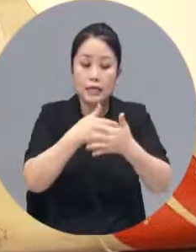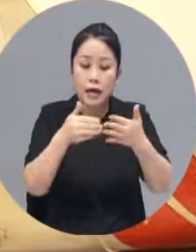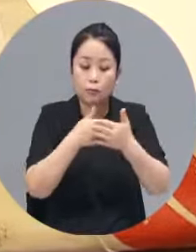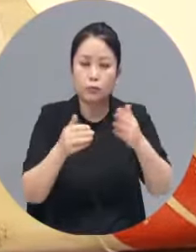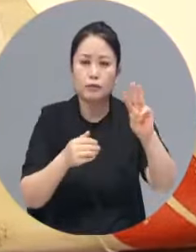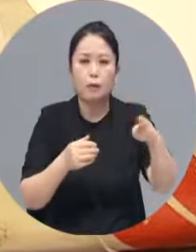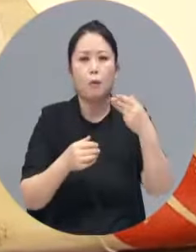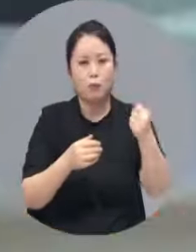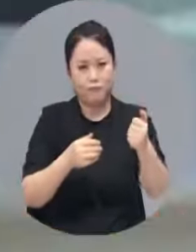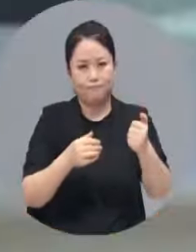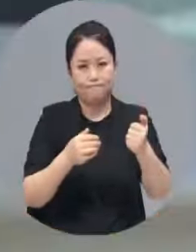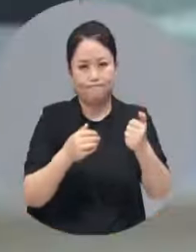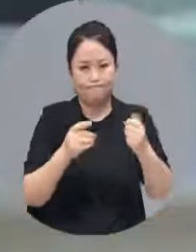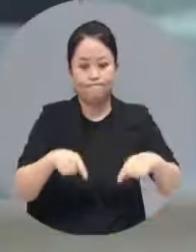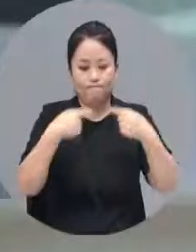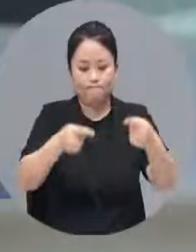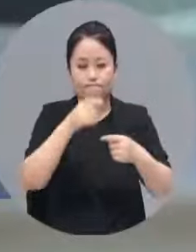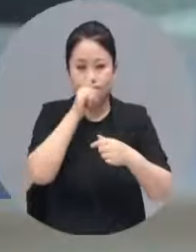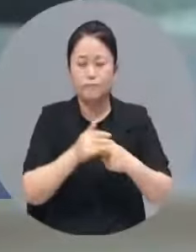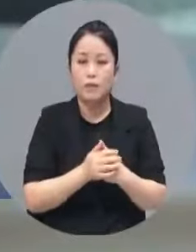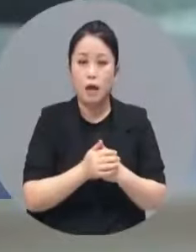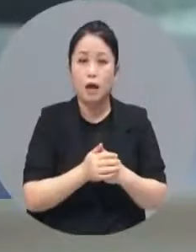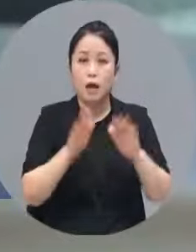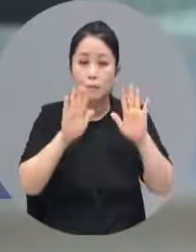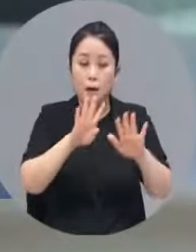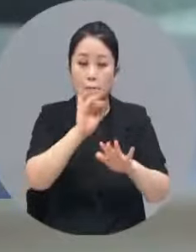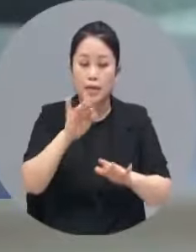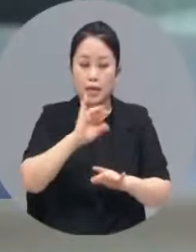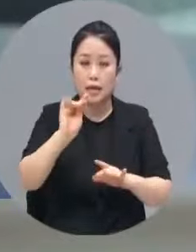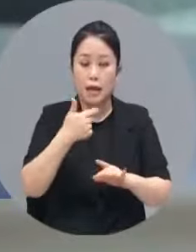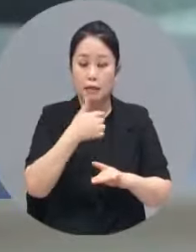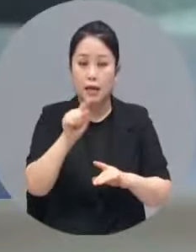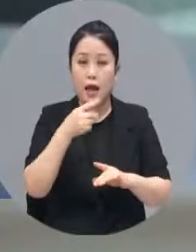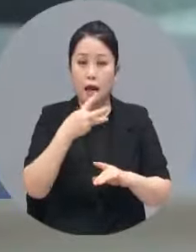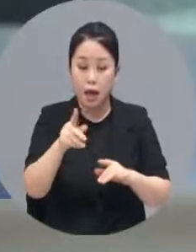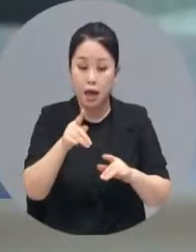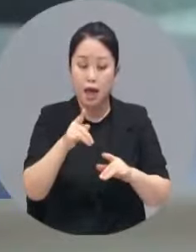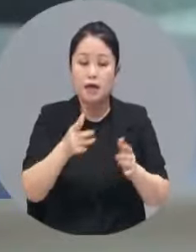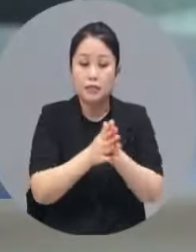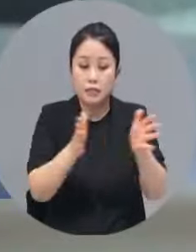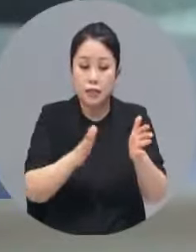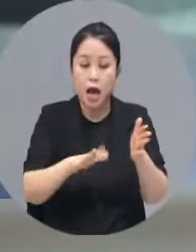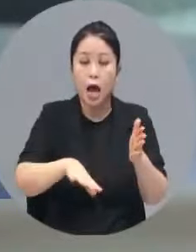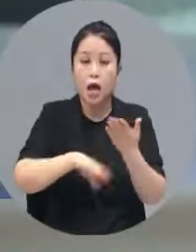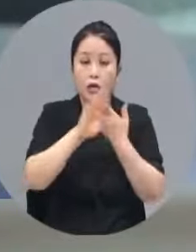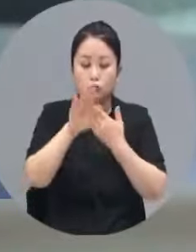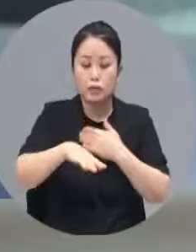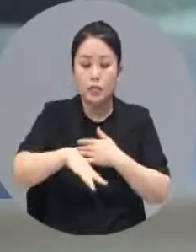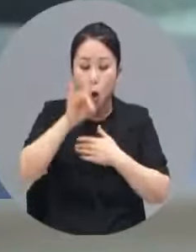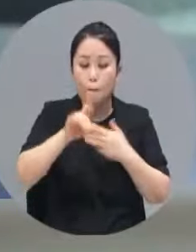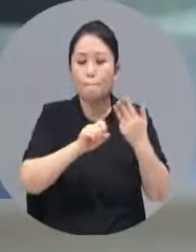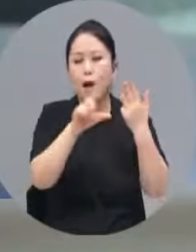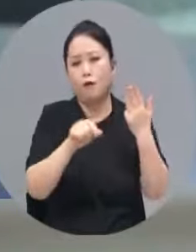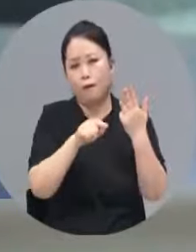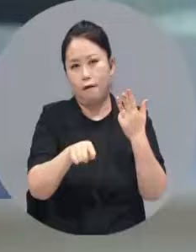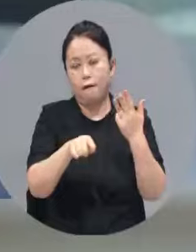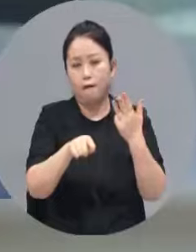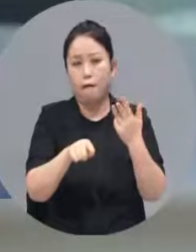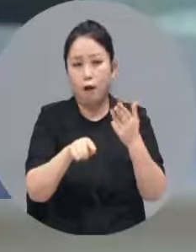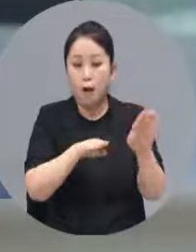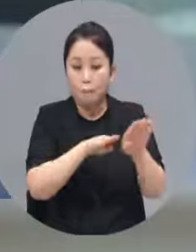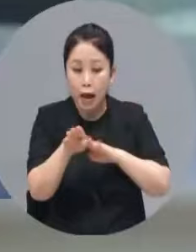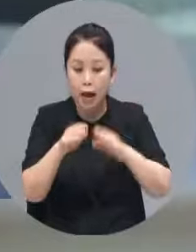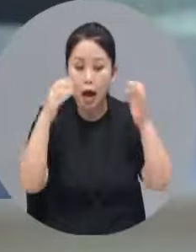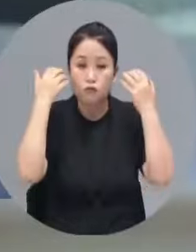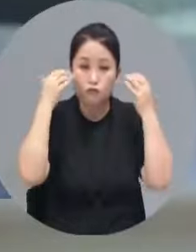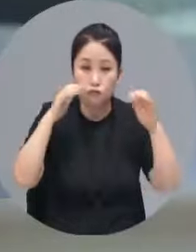출품됐습니다. 부산 비엔날레로 출품한 이후에 8월 개최는 처음인데요. 방학과 휴가를 맞아서 더 많은